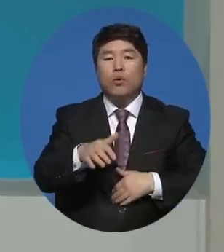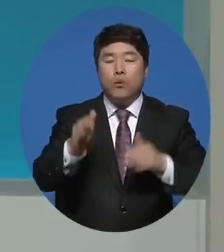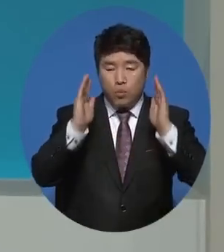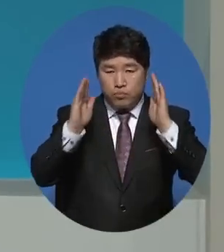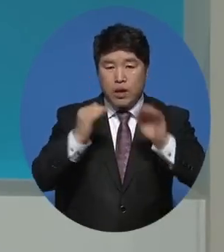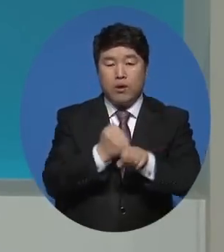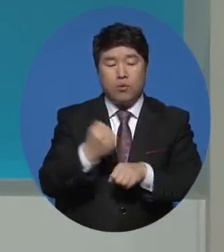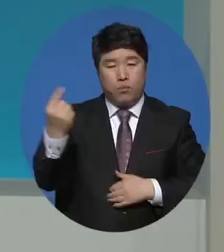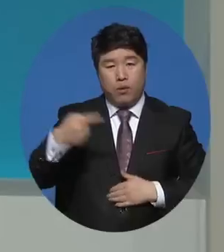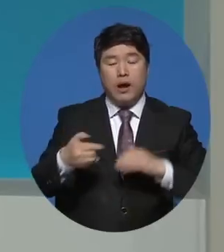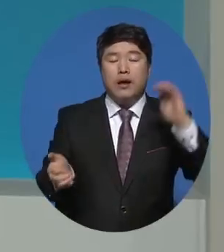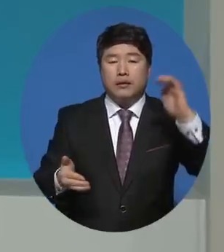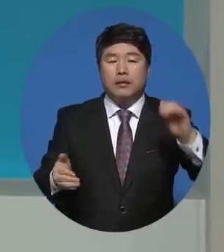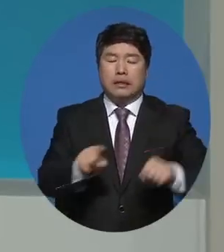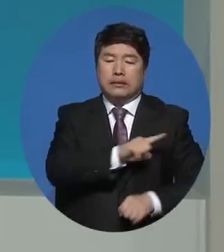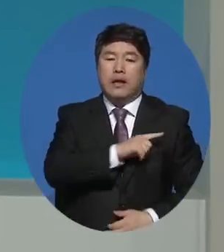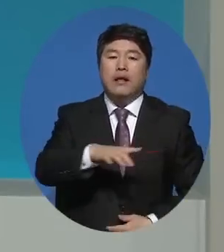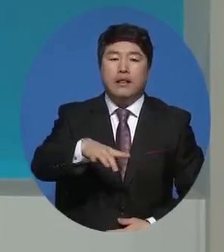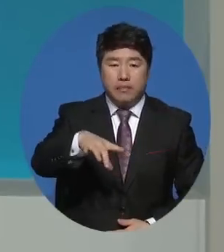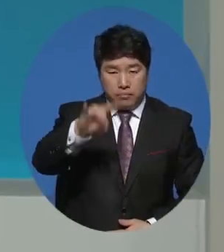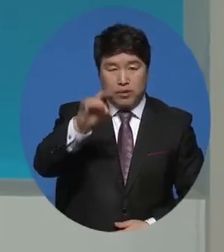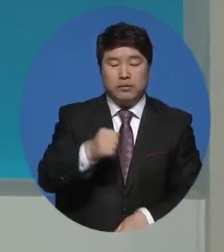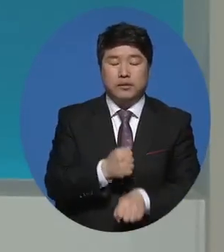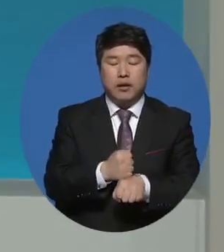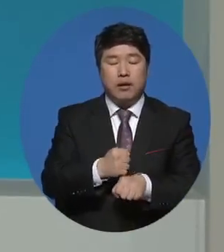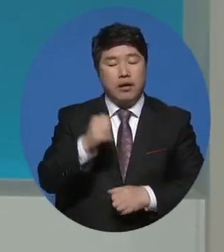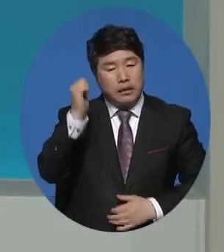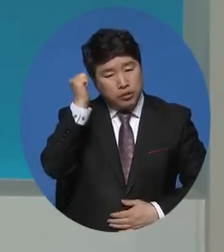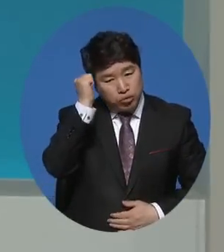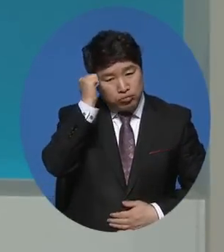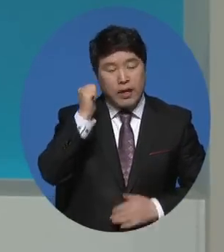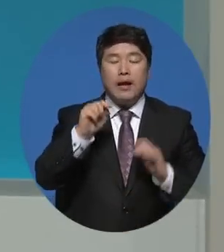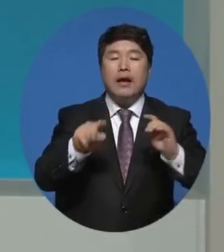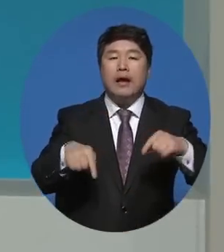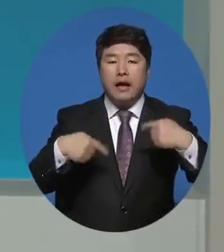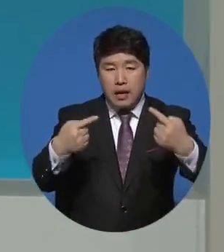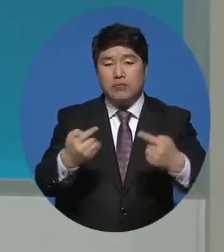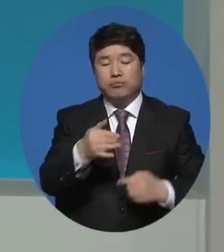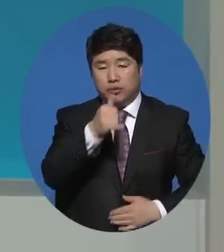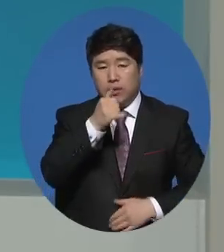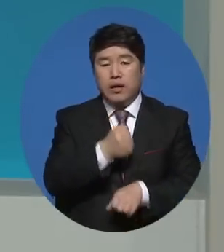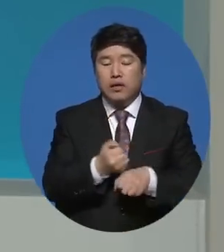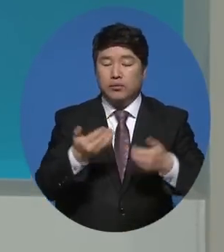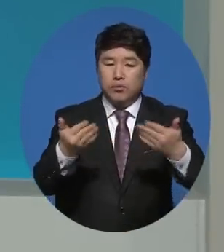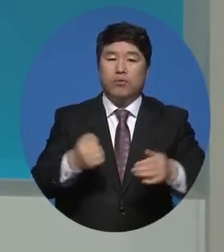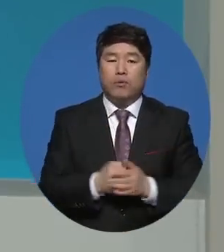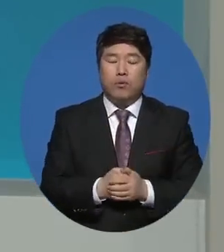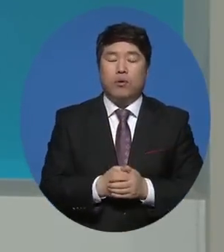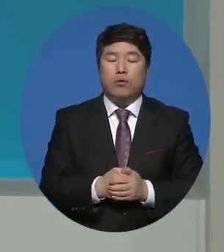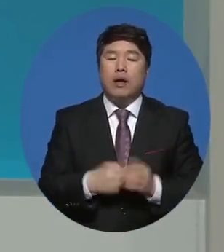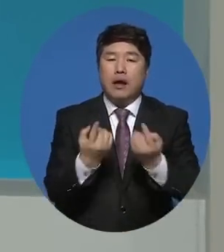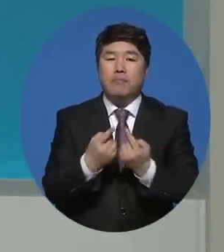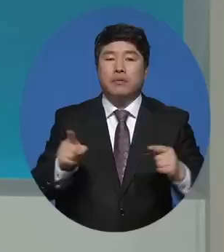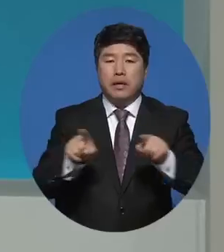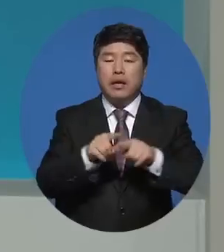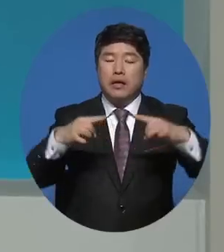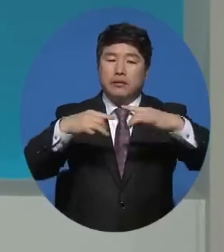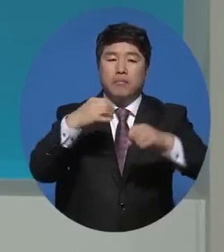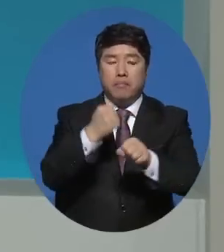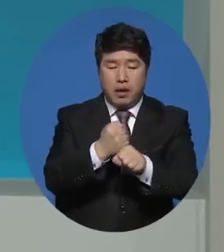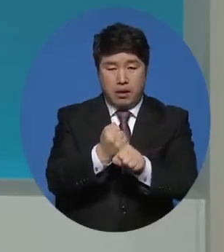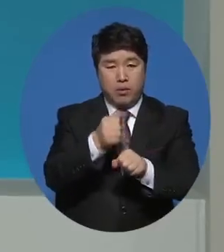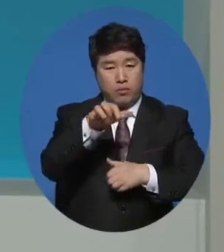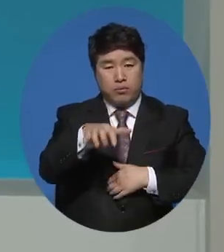학생들에게 제일 먼저이 기숙사를 들어갈 수 있도록 해 드렸고요 함께 발전소도 만들었습니다